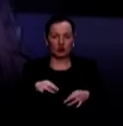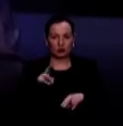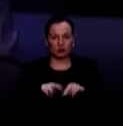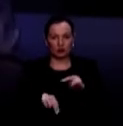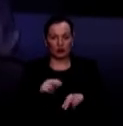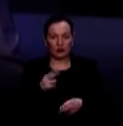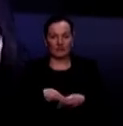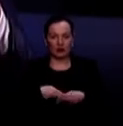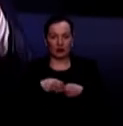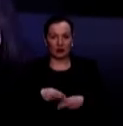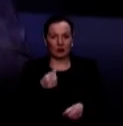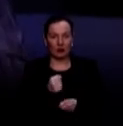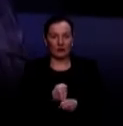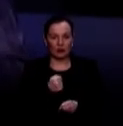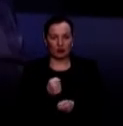металообробка,